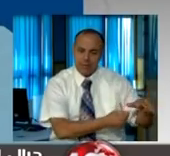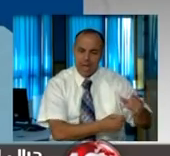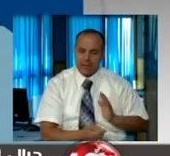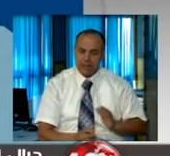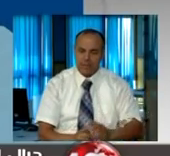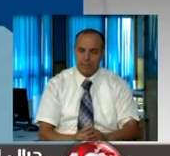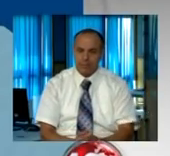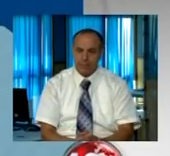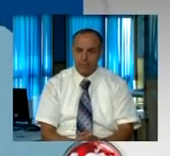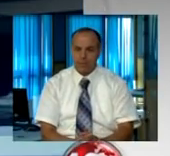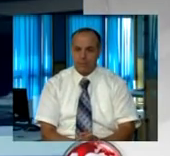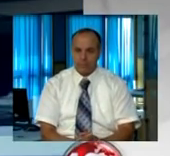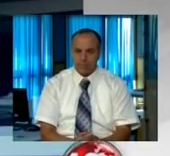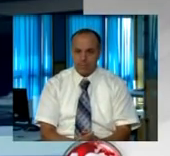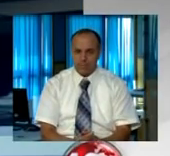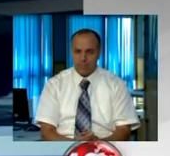عسكرية.